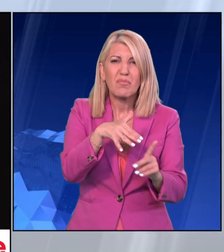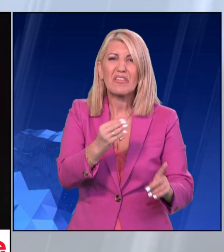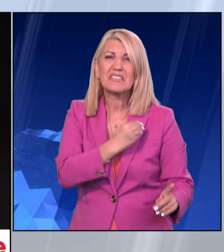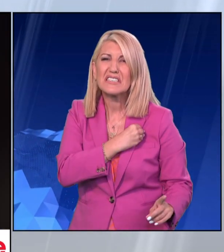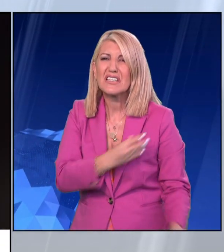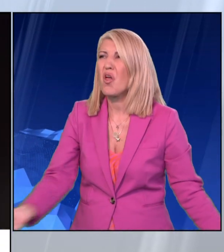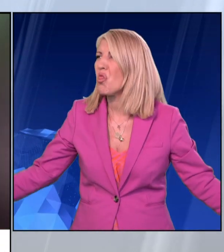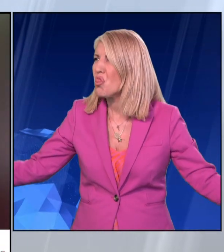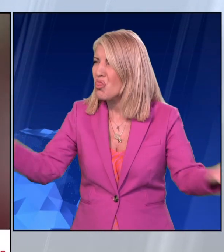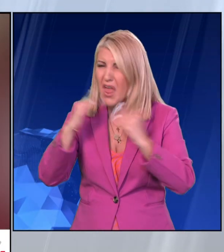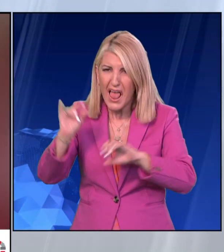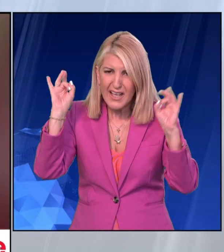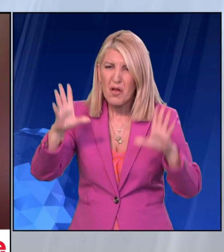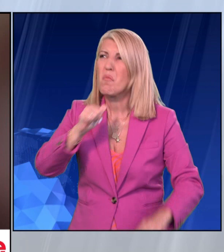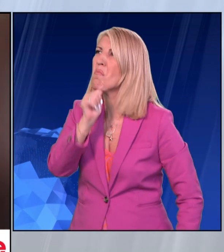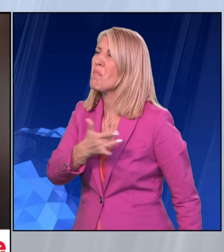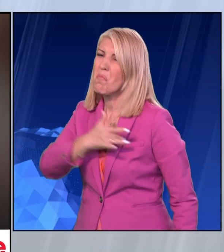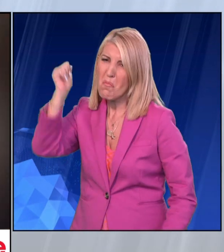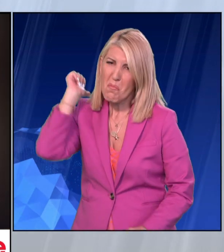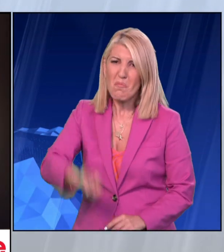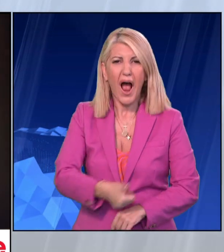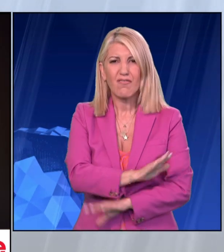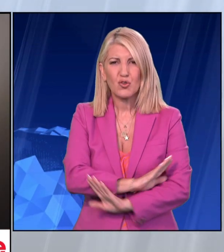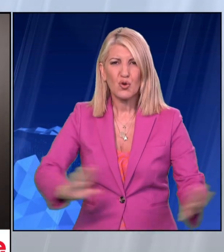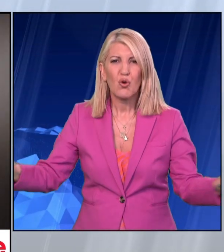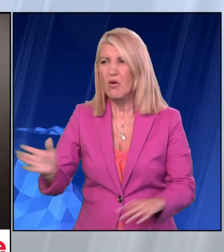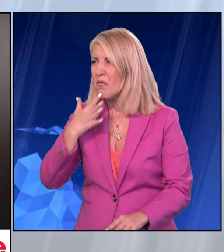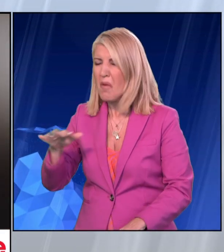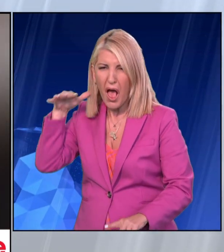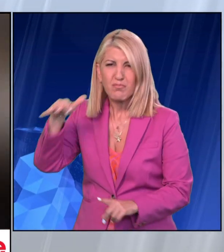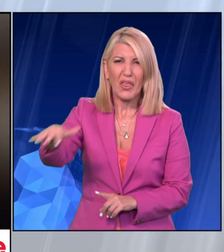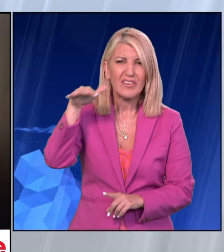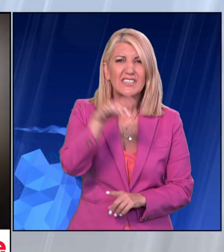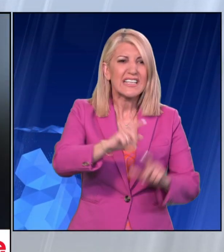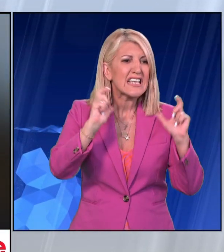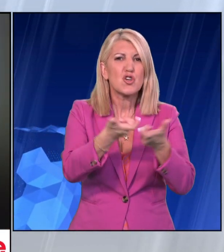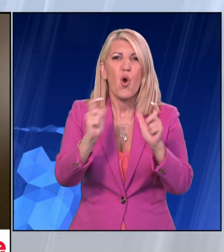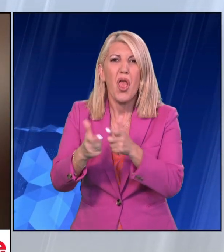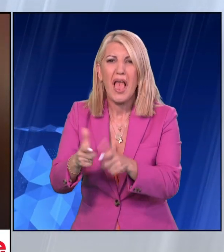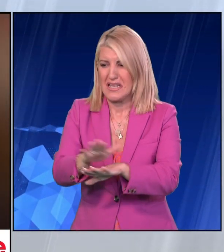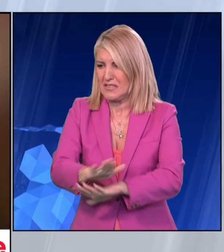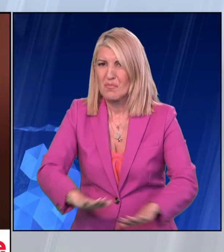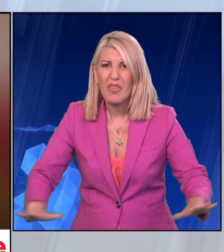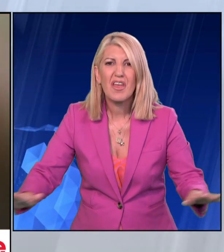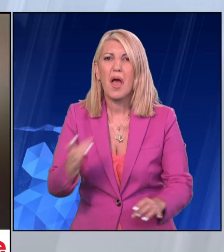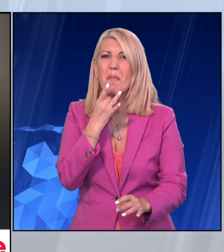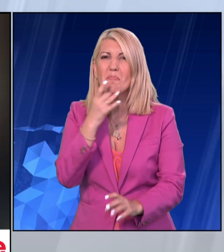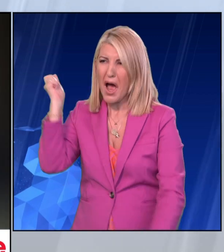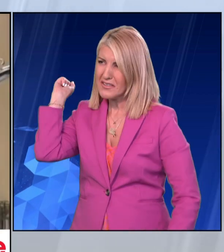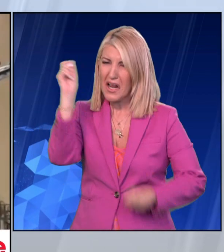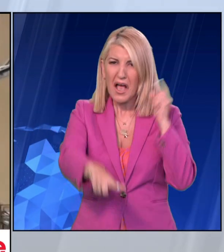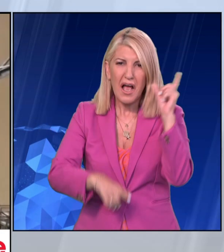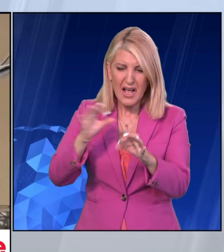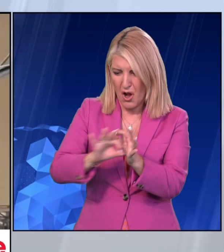όποιον έβρισκαν μπροστά τους, ακόμα και σε οικογένειες με μικρά παιδιά, με πέτρες, μαχαίρια, καδρόνια και φωτοβολίδες. Εδώ